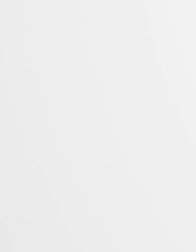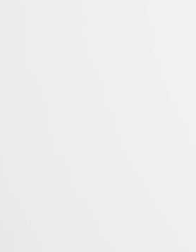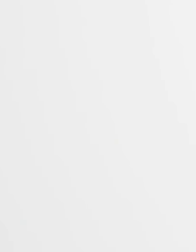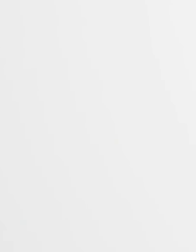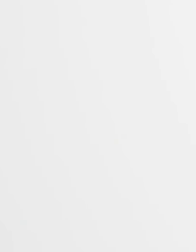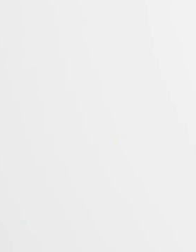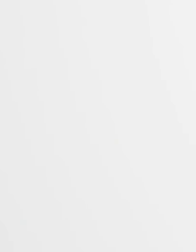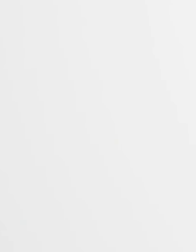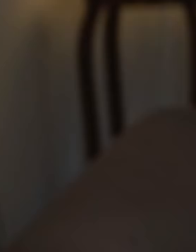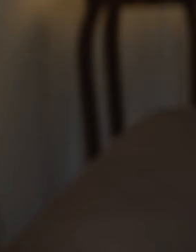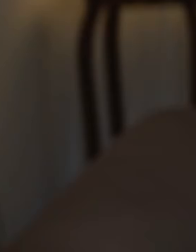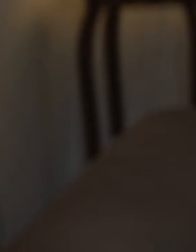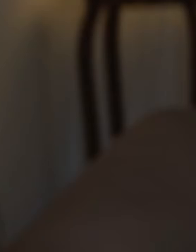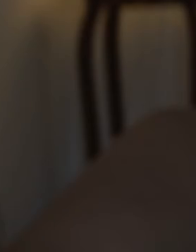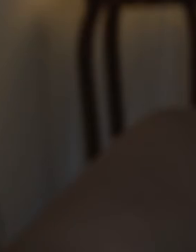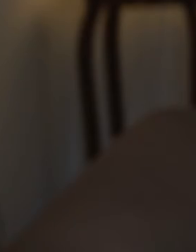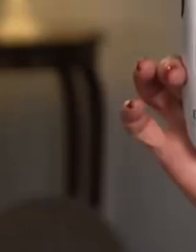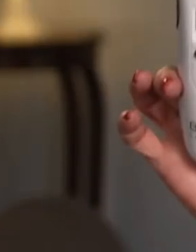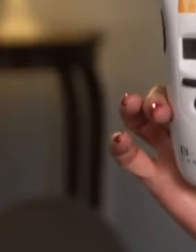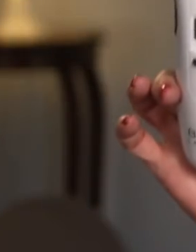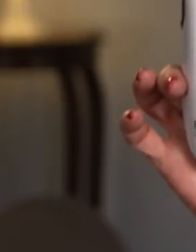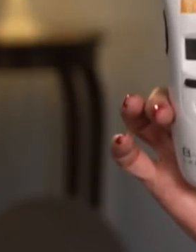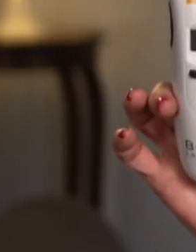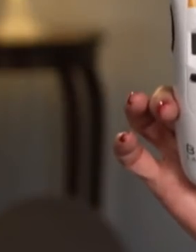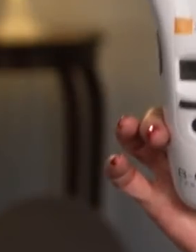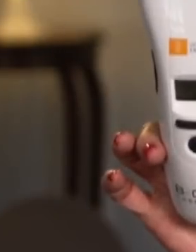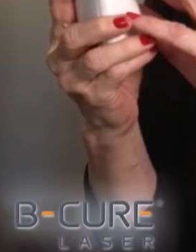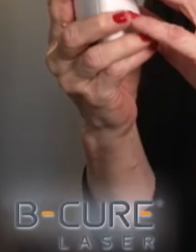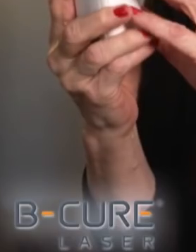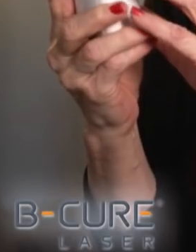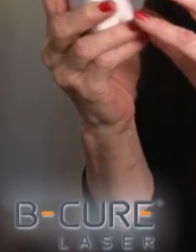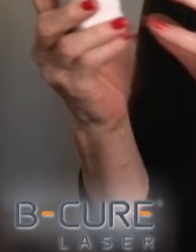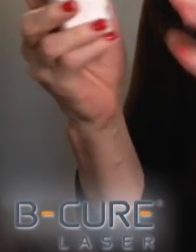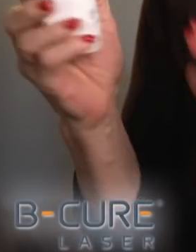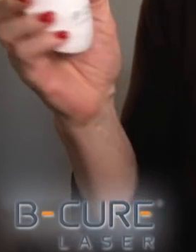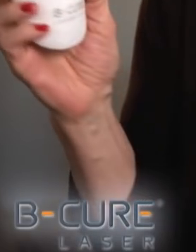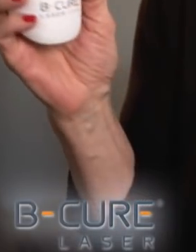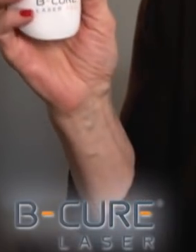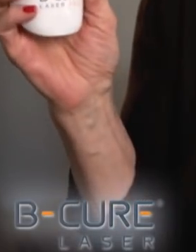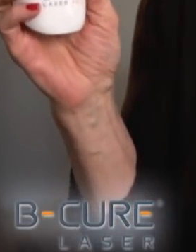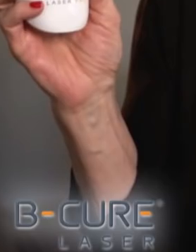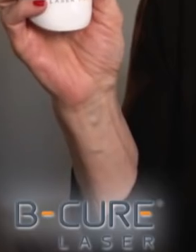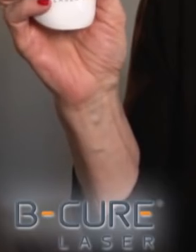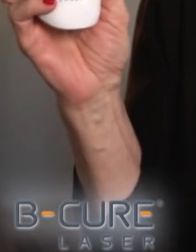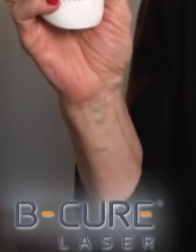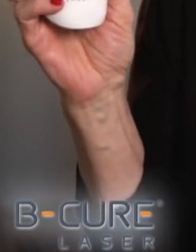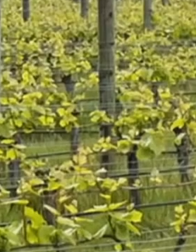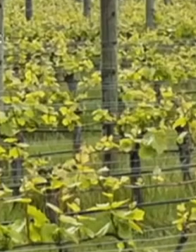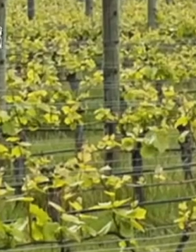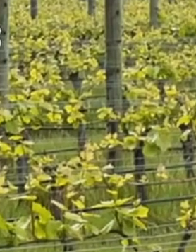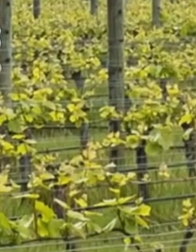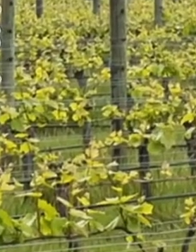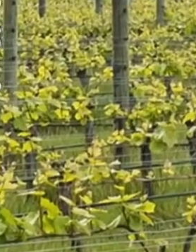התחזית בחסות ביקיו לייזר, כאבי הברכיים נעלמו. ביקיו לייזר הוכח מחקרית כי יעיל בהפחתת